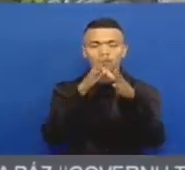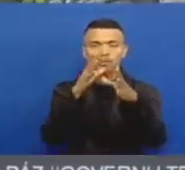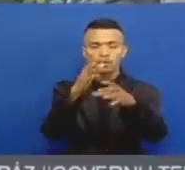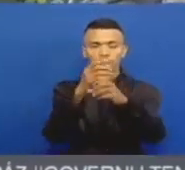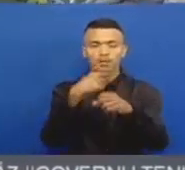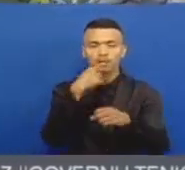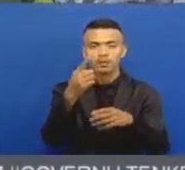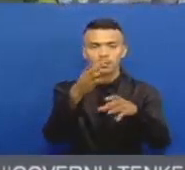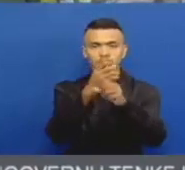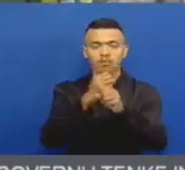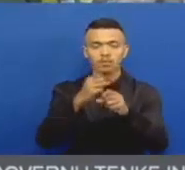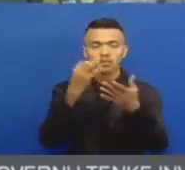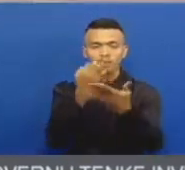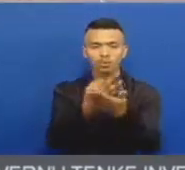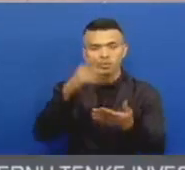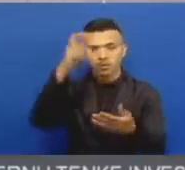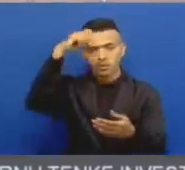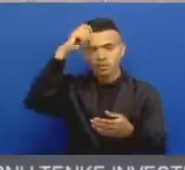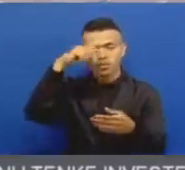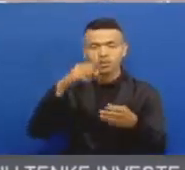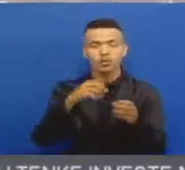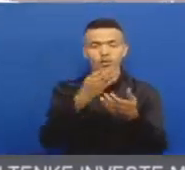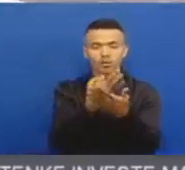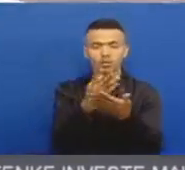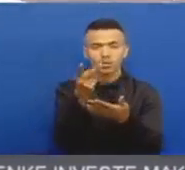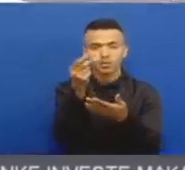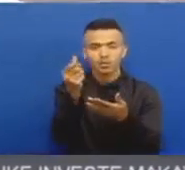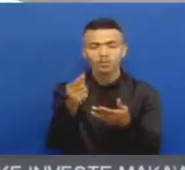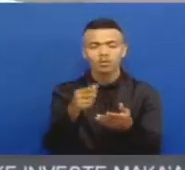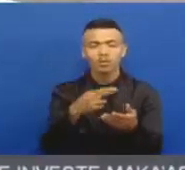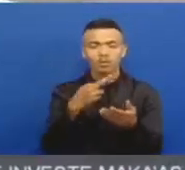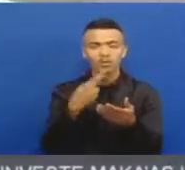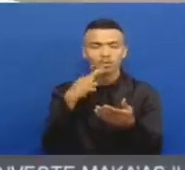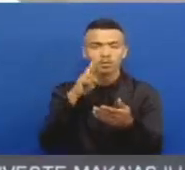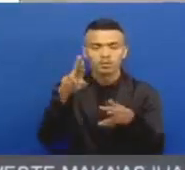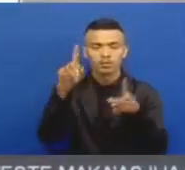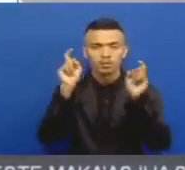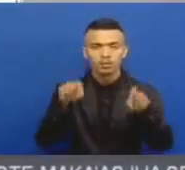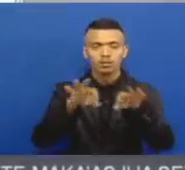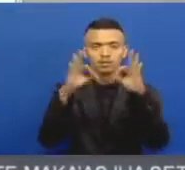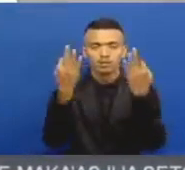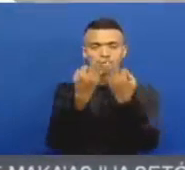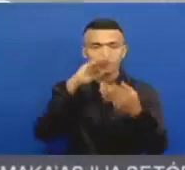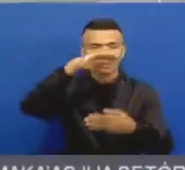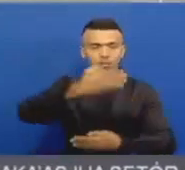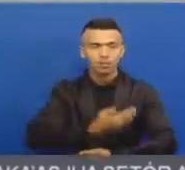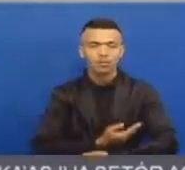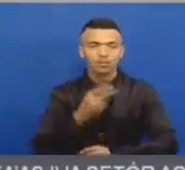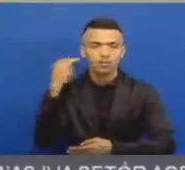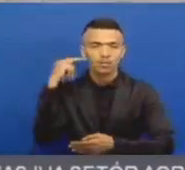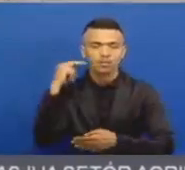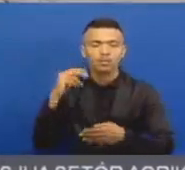osang terseira idadi, maybe osang nela to atu resolve necessidade be uang. No uang na indrua nebe skola iha